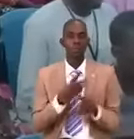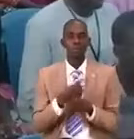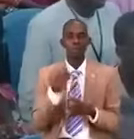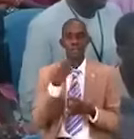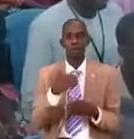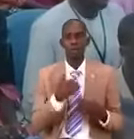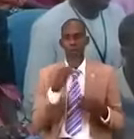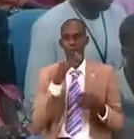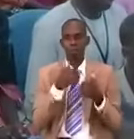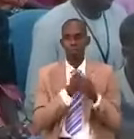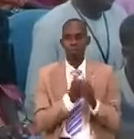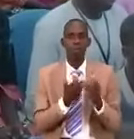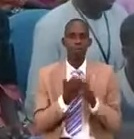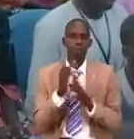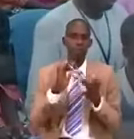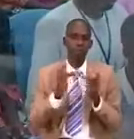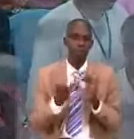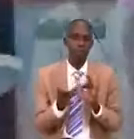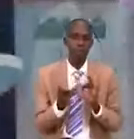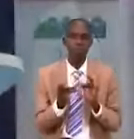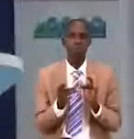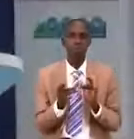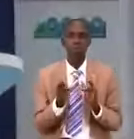et ne seront plus les mêmes